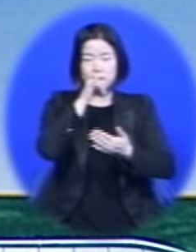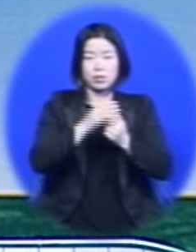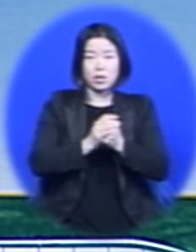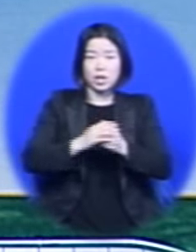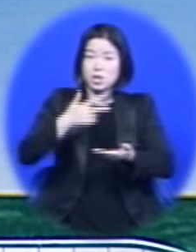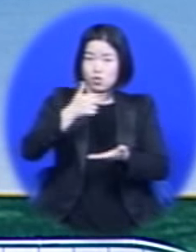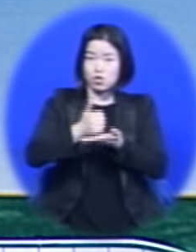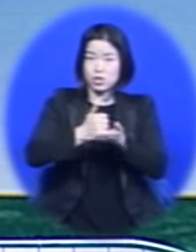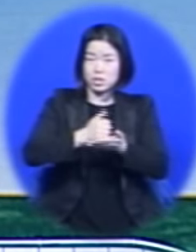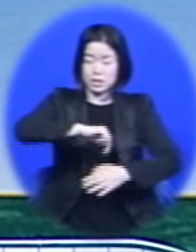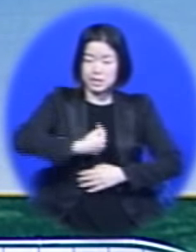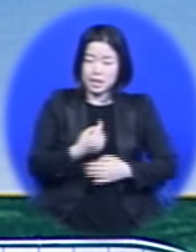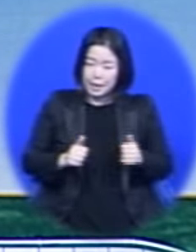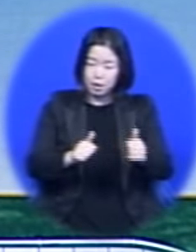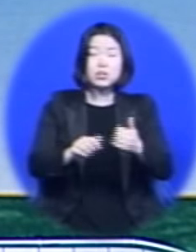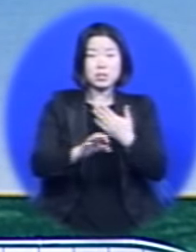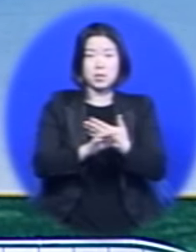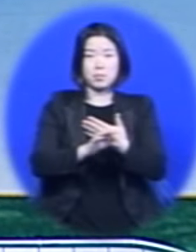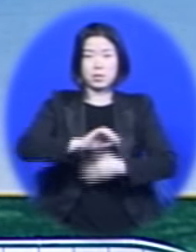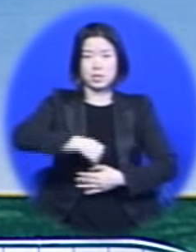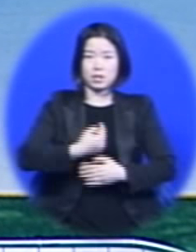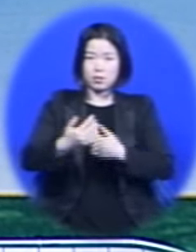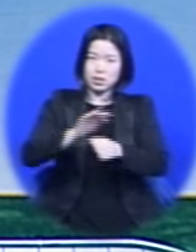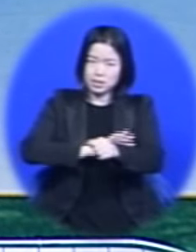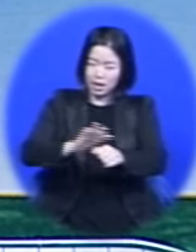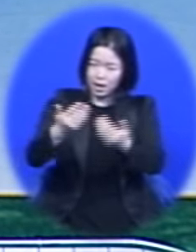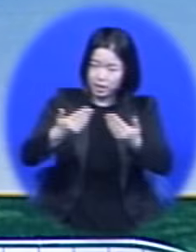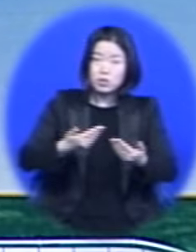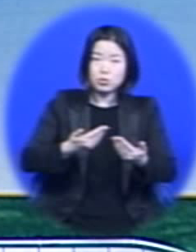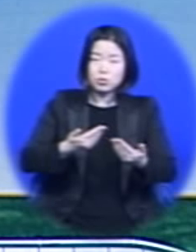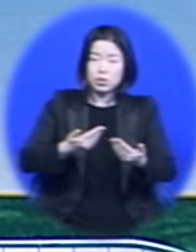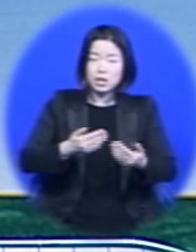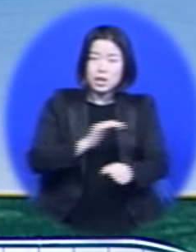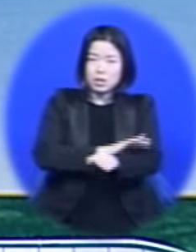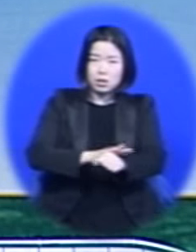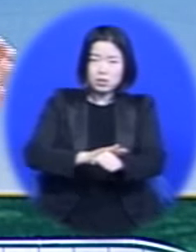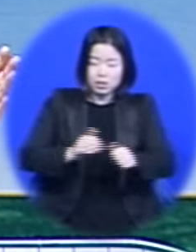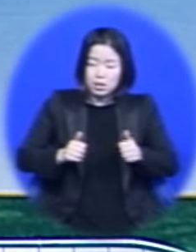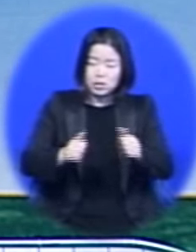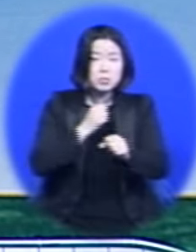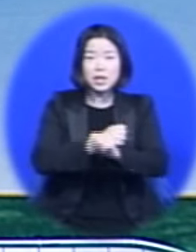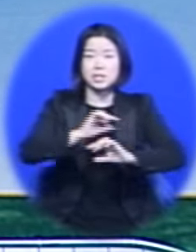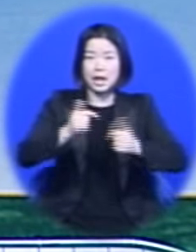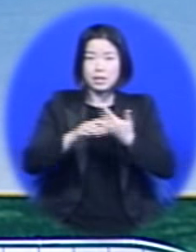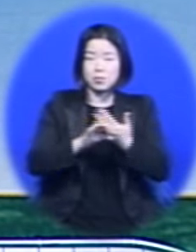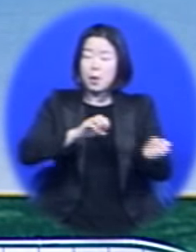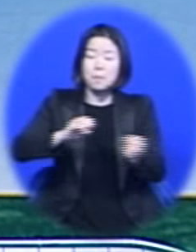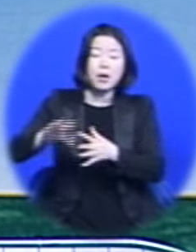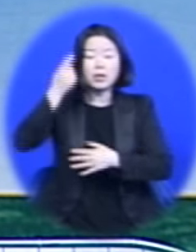주인이 자기가 열심히 하면 자기에게 잘해줄 것이고 자기가 열심히 하지 않으면 자기를 버릴 것이라고